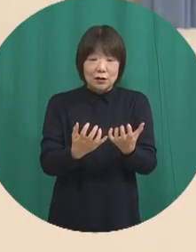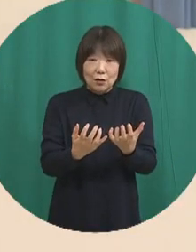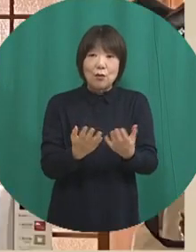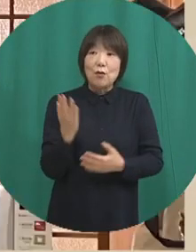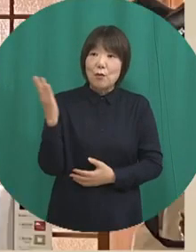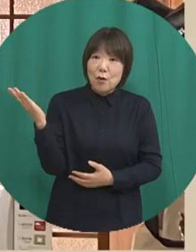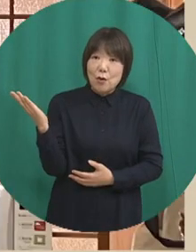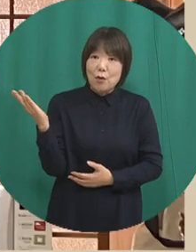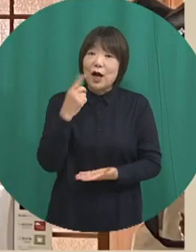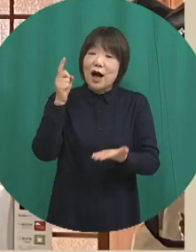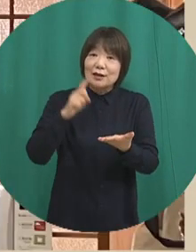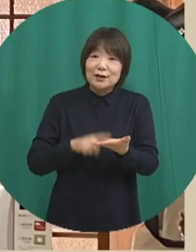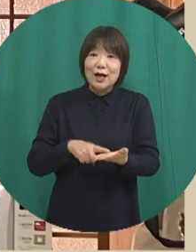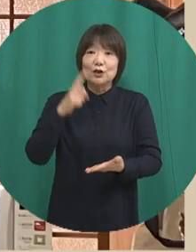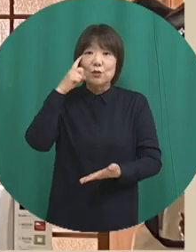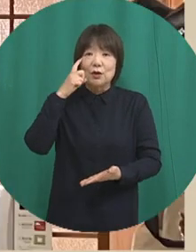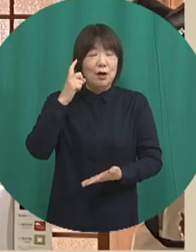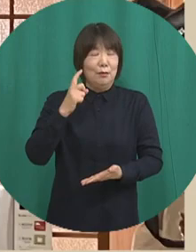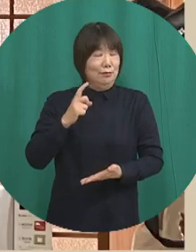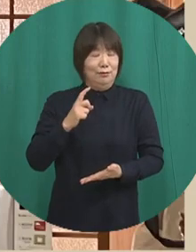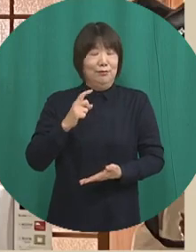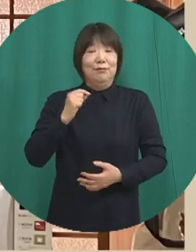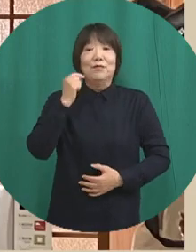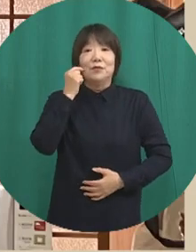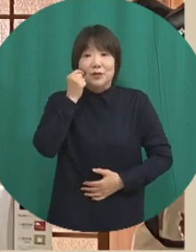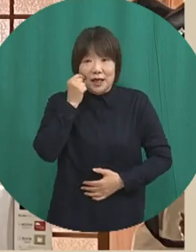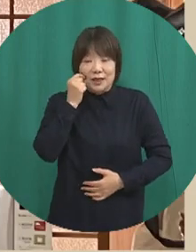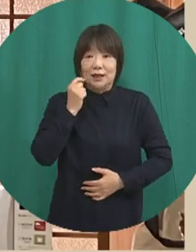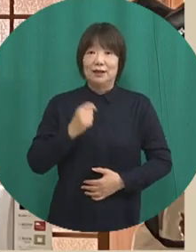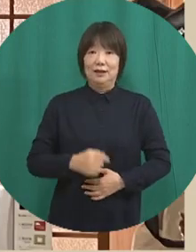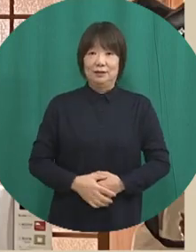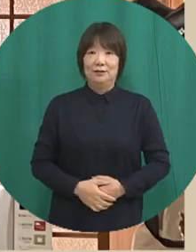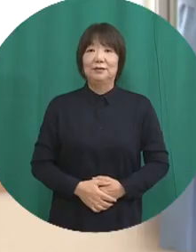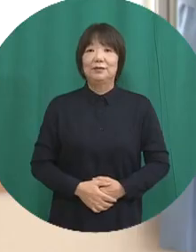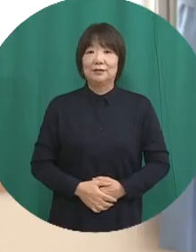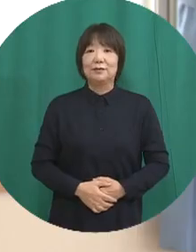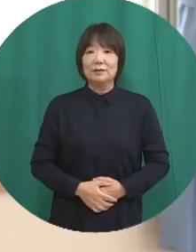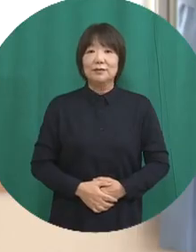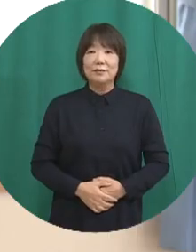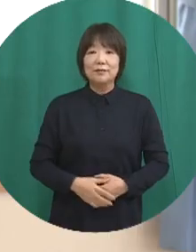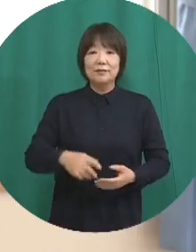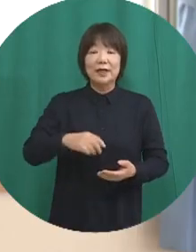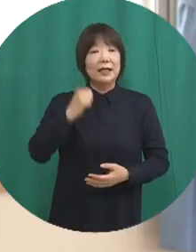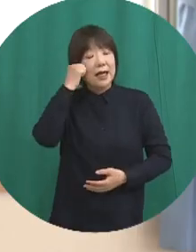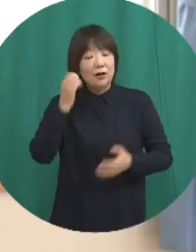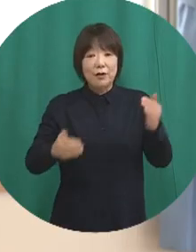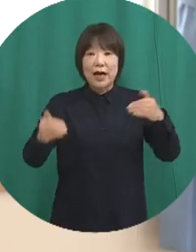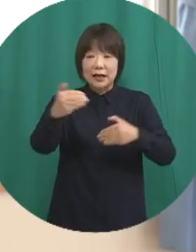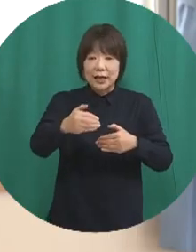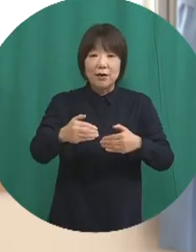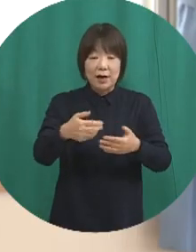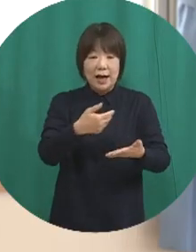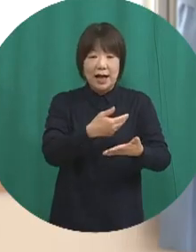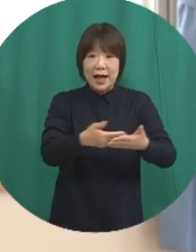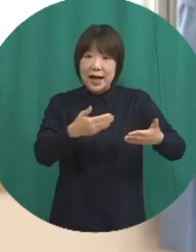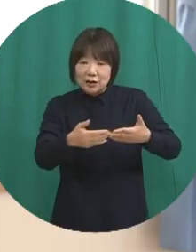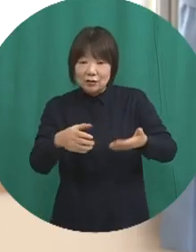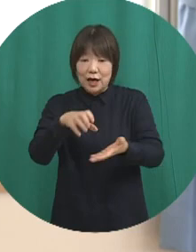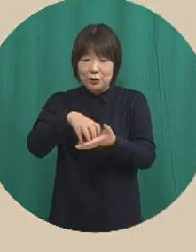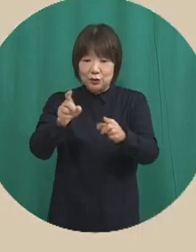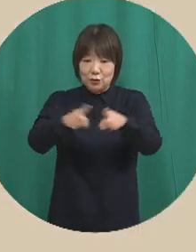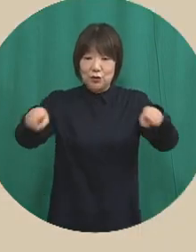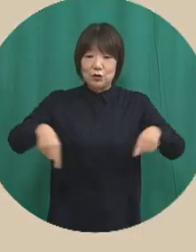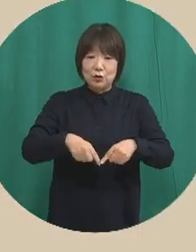けだと思っていたので簡単だと思っていたんですが難しかったです。 寝室では絵や賞状などの額縁